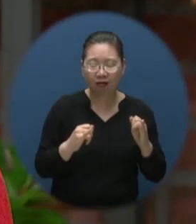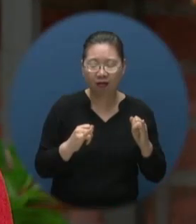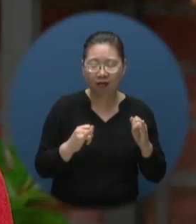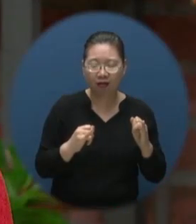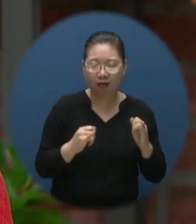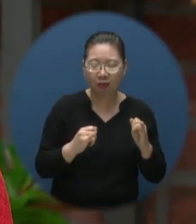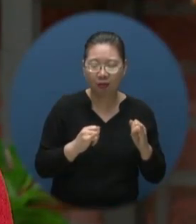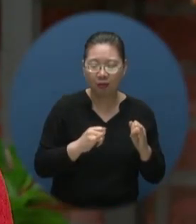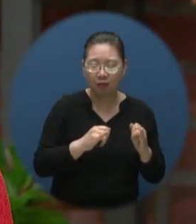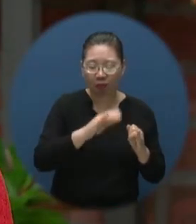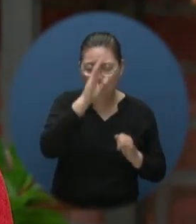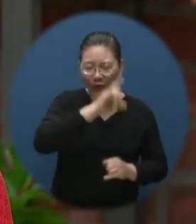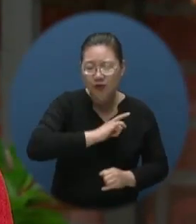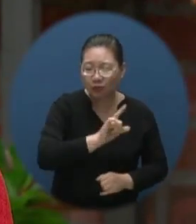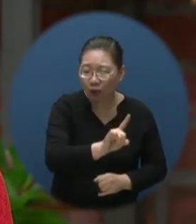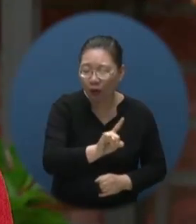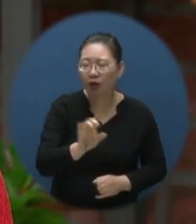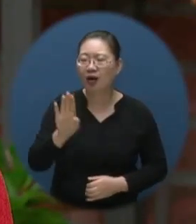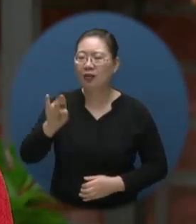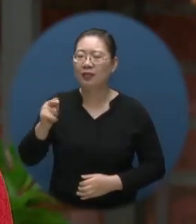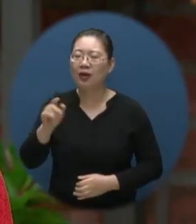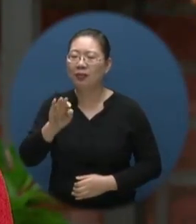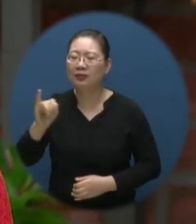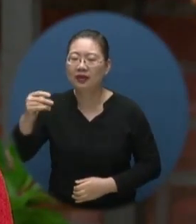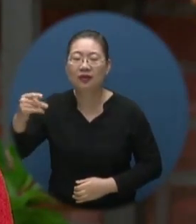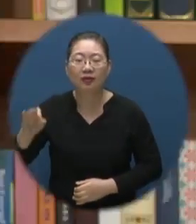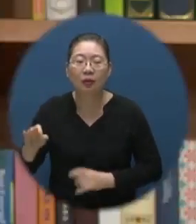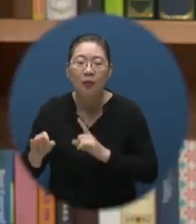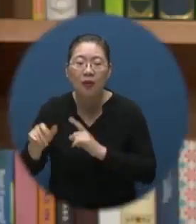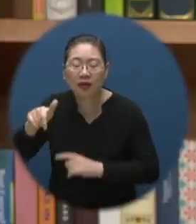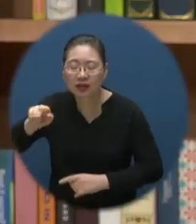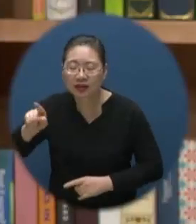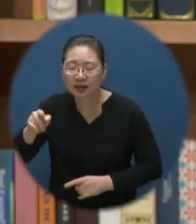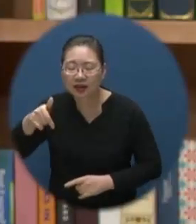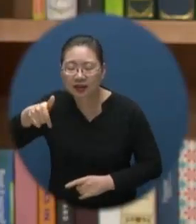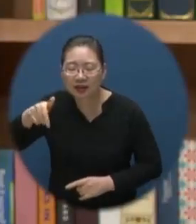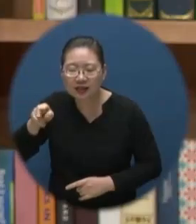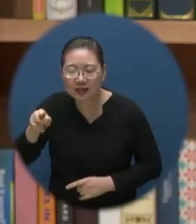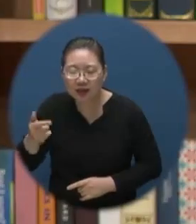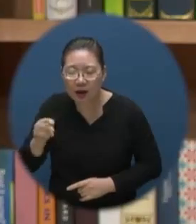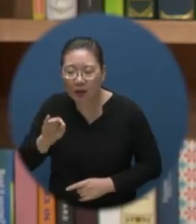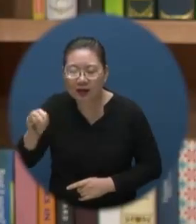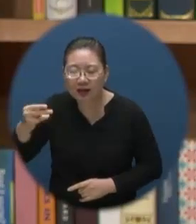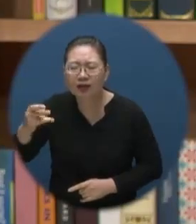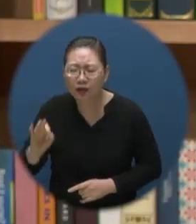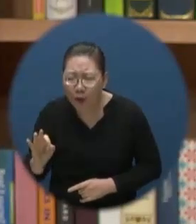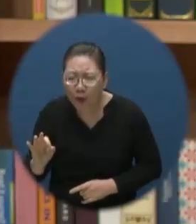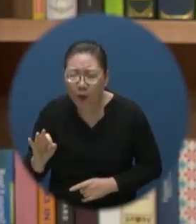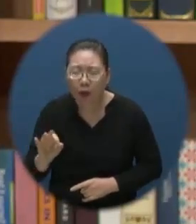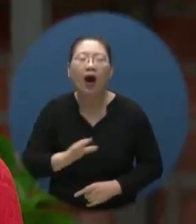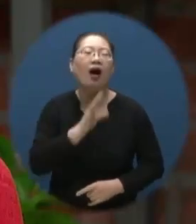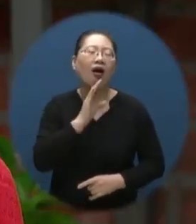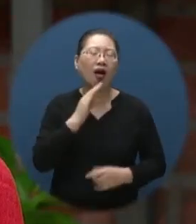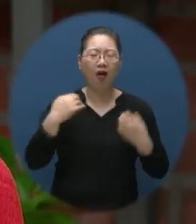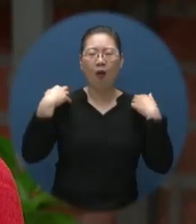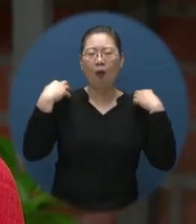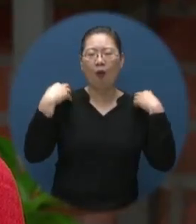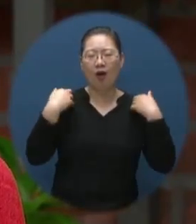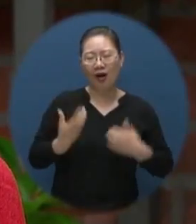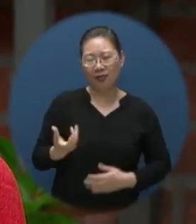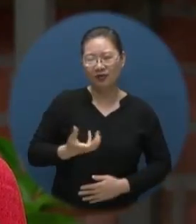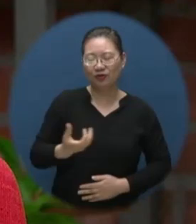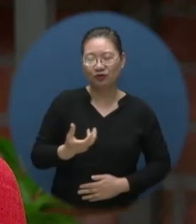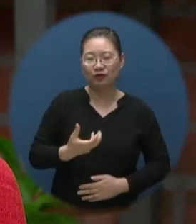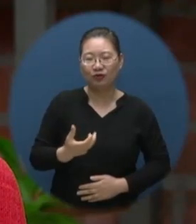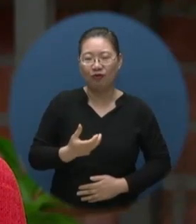견비통? 예, 그것을 우리 왜 40견, 50견 이렇게 말하죠? 어깨. 어깨 아픈 거예요. 아. 근데